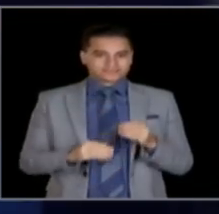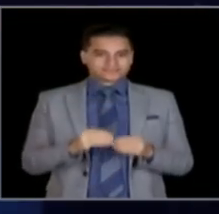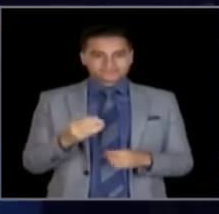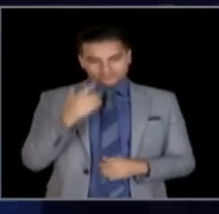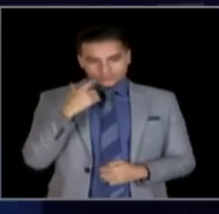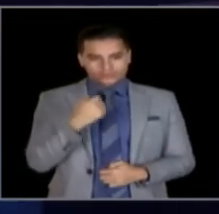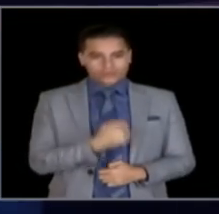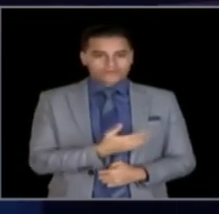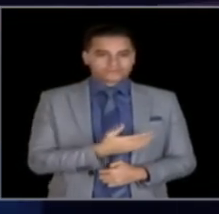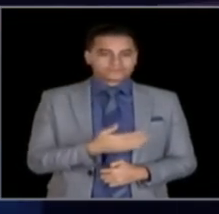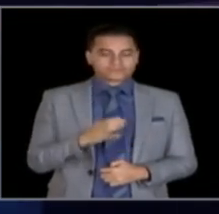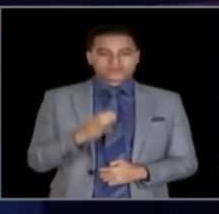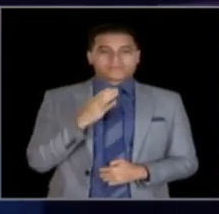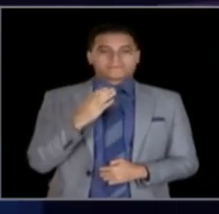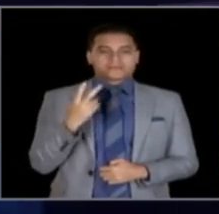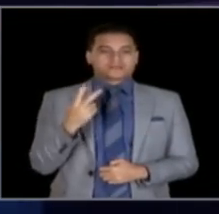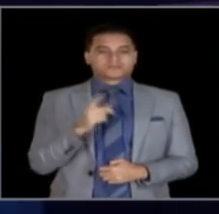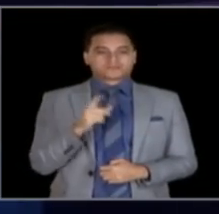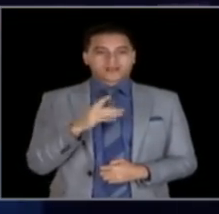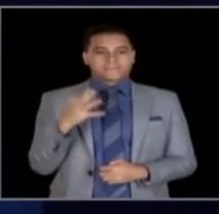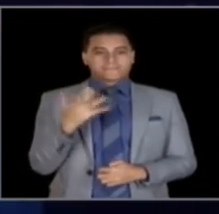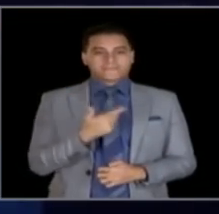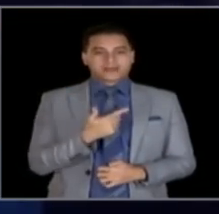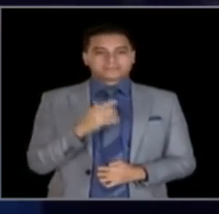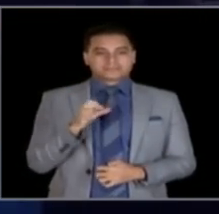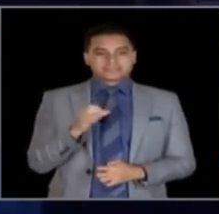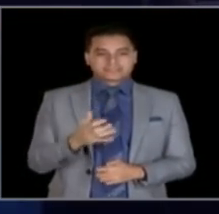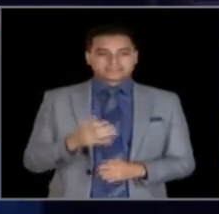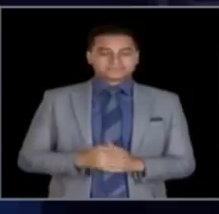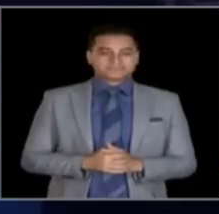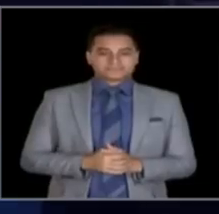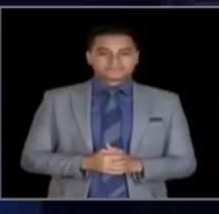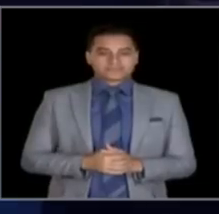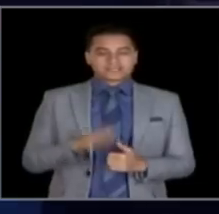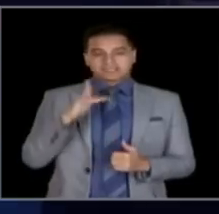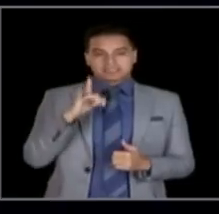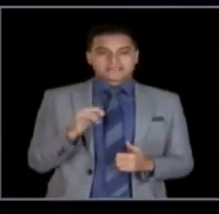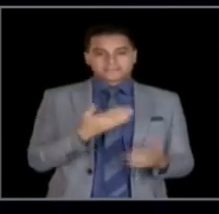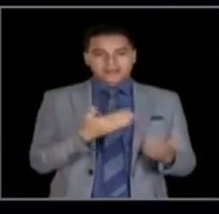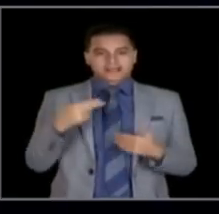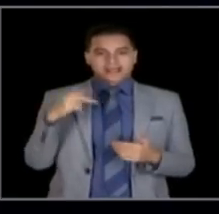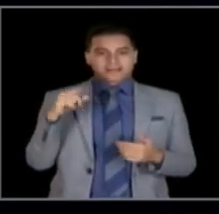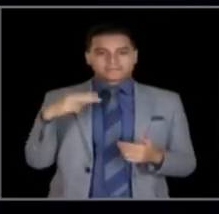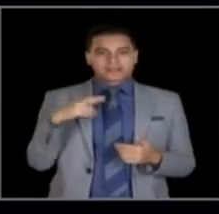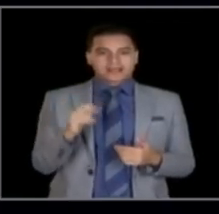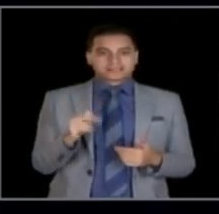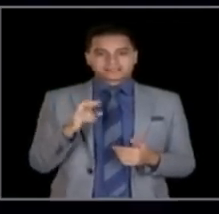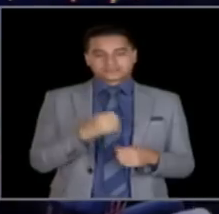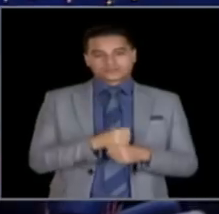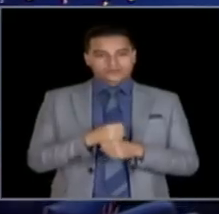مكان. إجابتين صح من 9. سليم، عايزين عبد العزيز ينضم